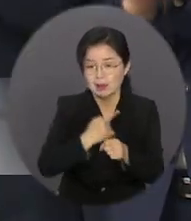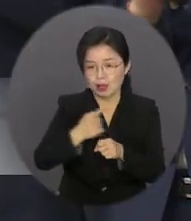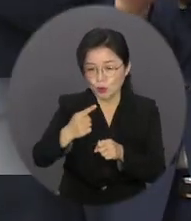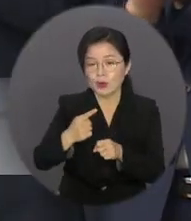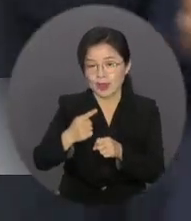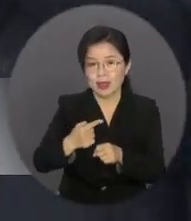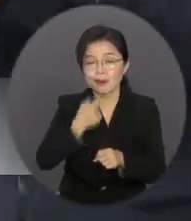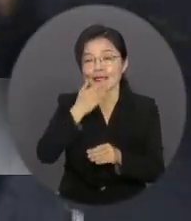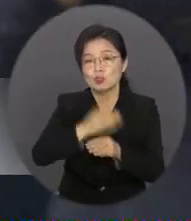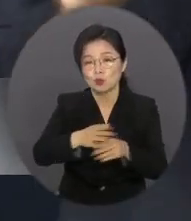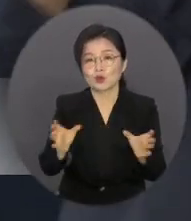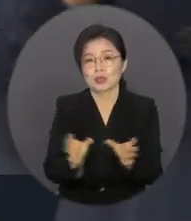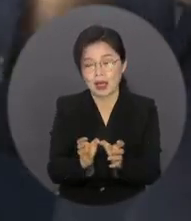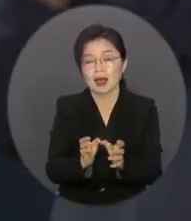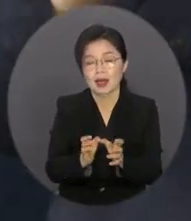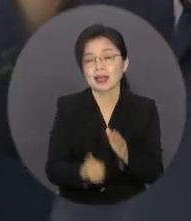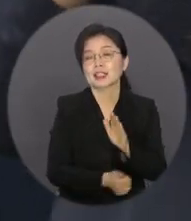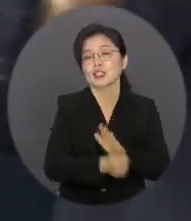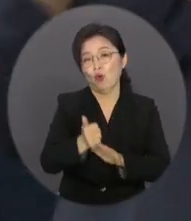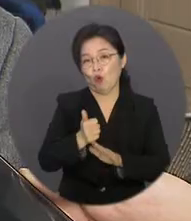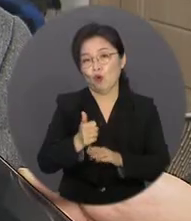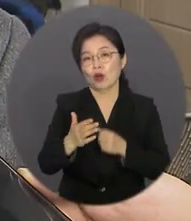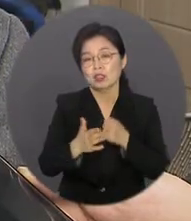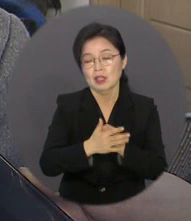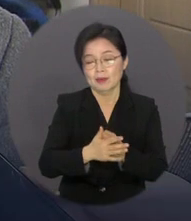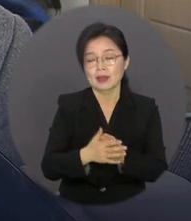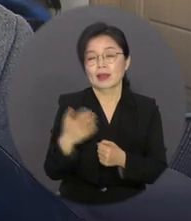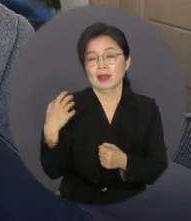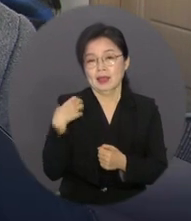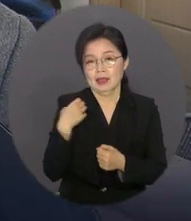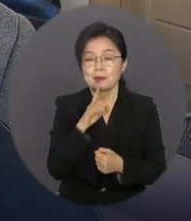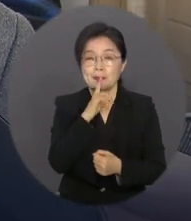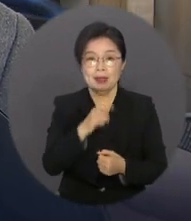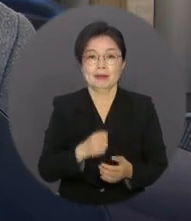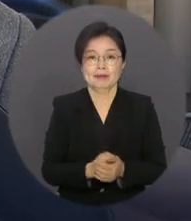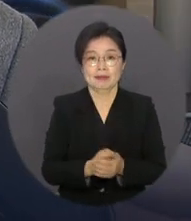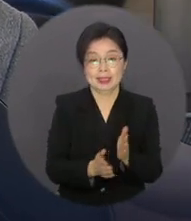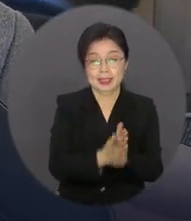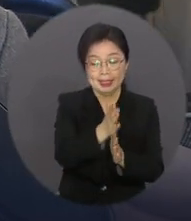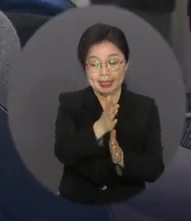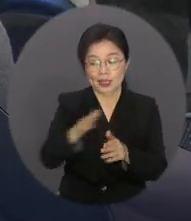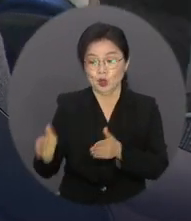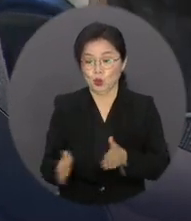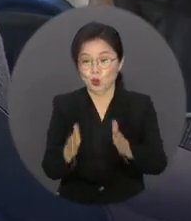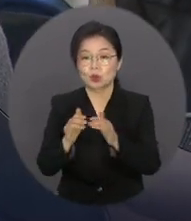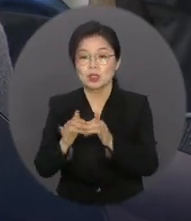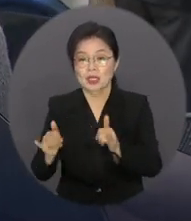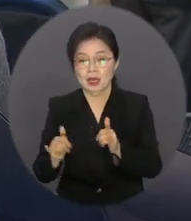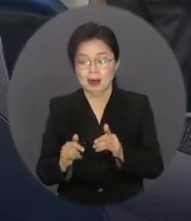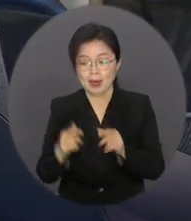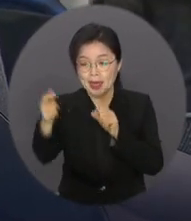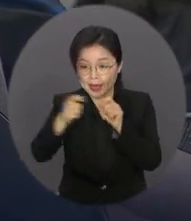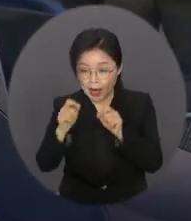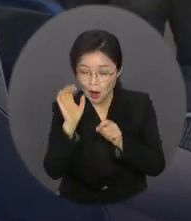승리한다며 자치단체장들의 역할을 당부했습니다. 우리 시민이나 도민들은 앞산을 보고 살지 멀리